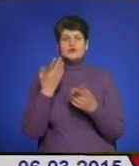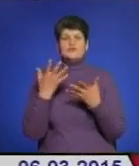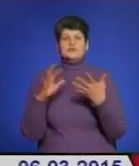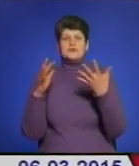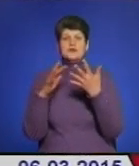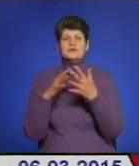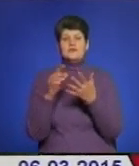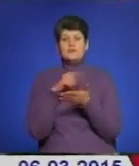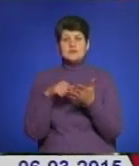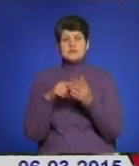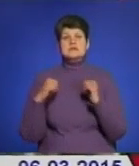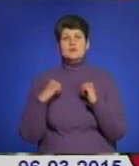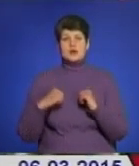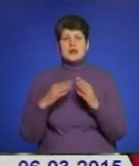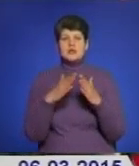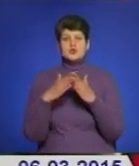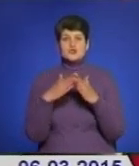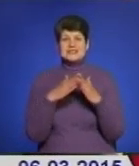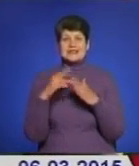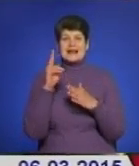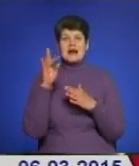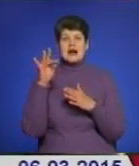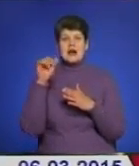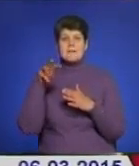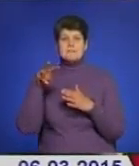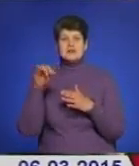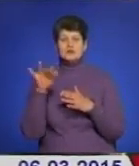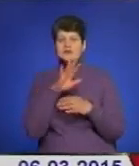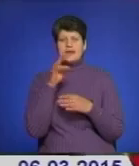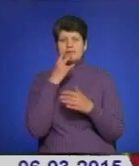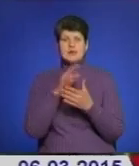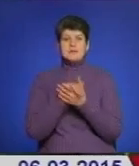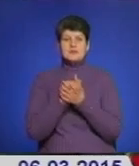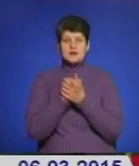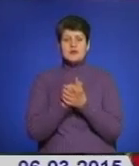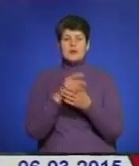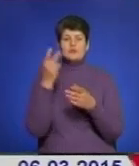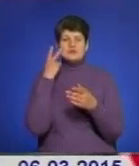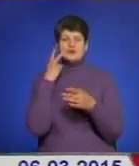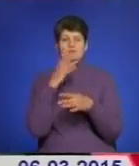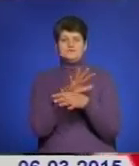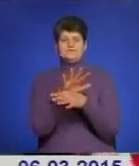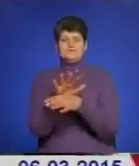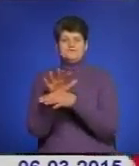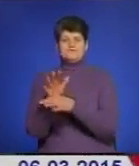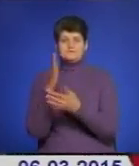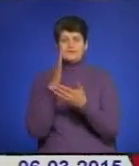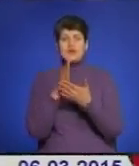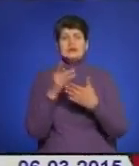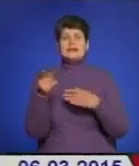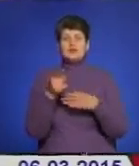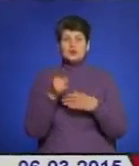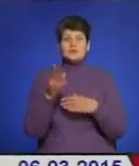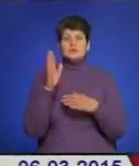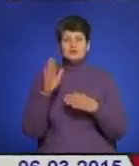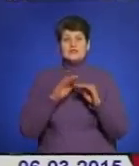пункті спокійно. Проте сусідній Краматорськ, незважаючи на перемир'я, бойовики обстрілюють постійно. На Тернопільщині дітям